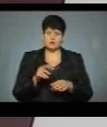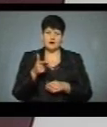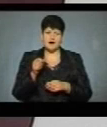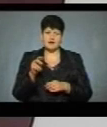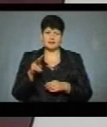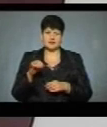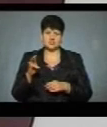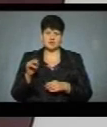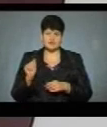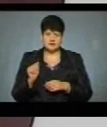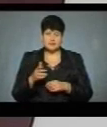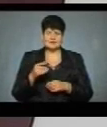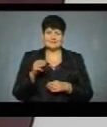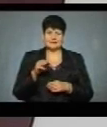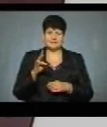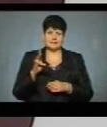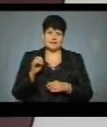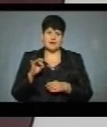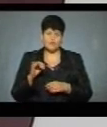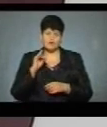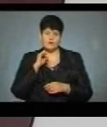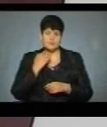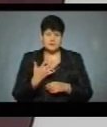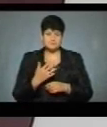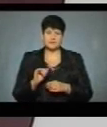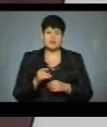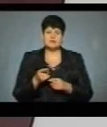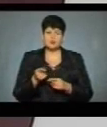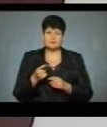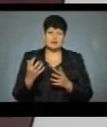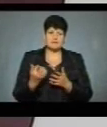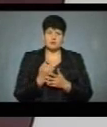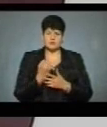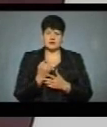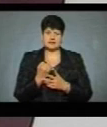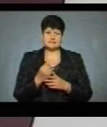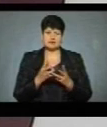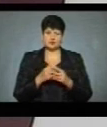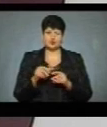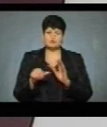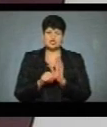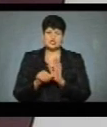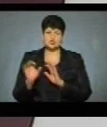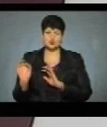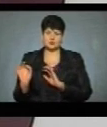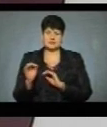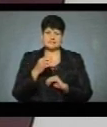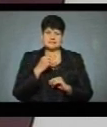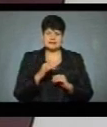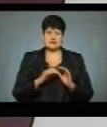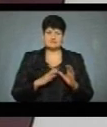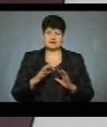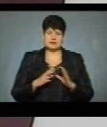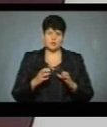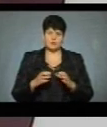та «Волинь-Університет». За підсумками двох ігор туру, тернополянки перемогли волинську команду з рахунком 6-0, повідомив тренер команди